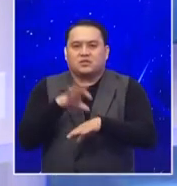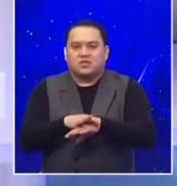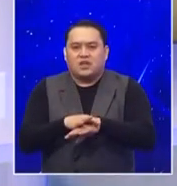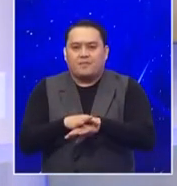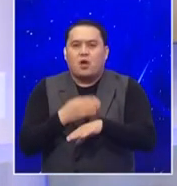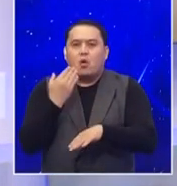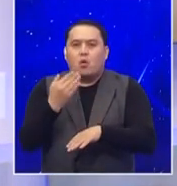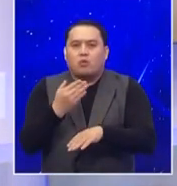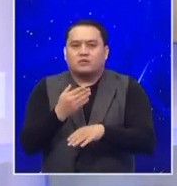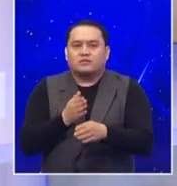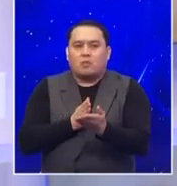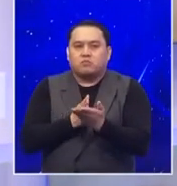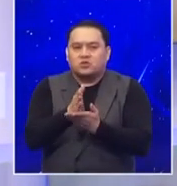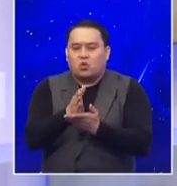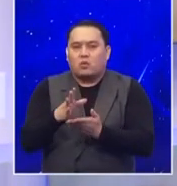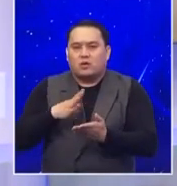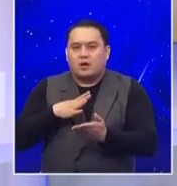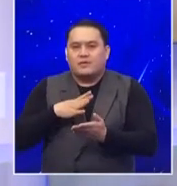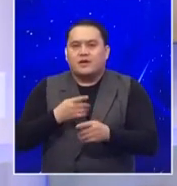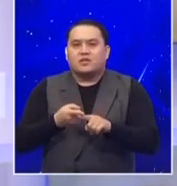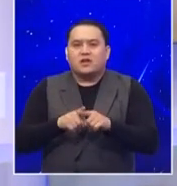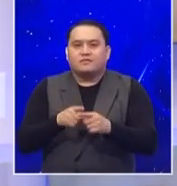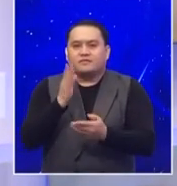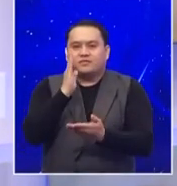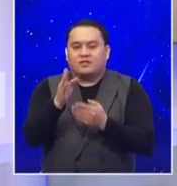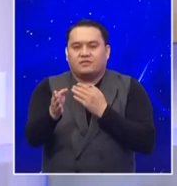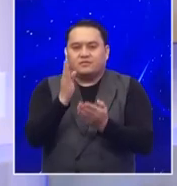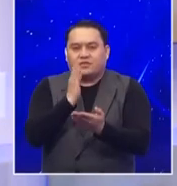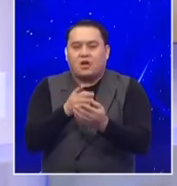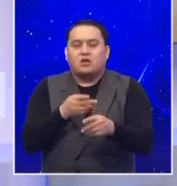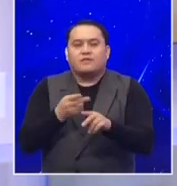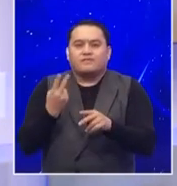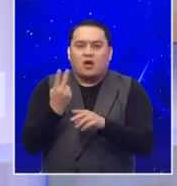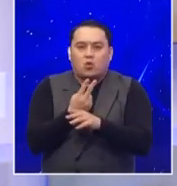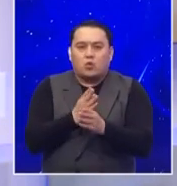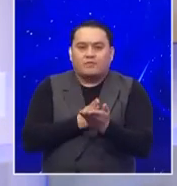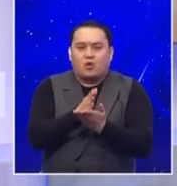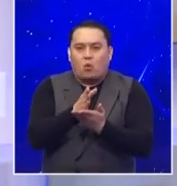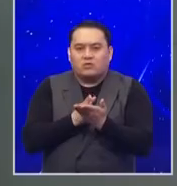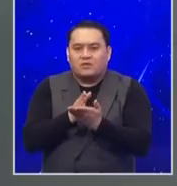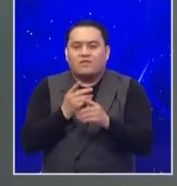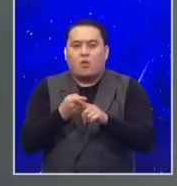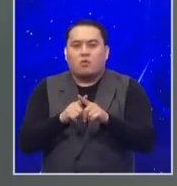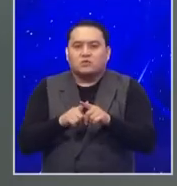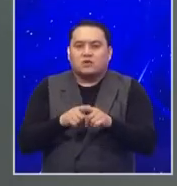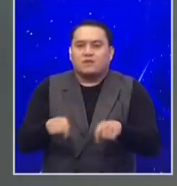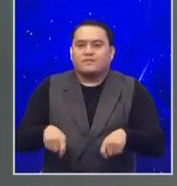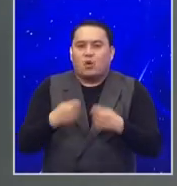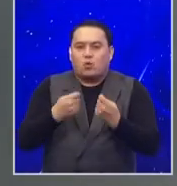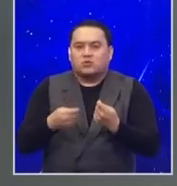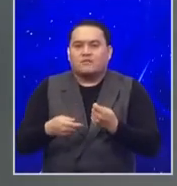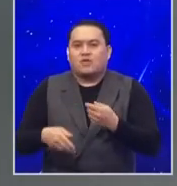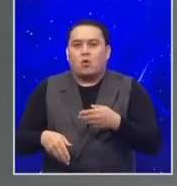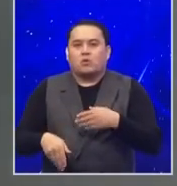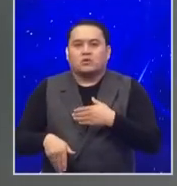задержан. За выезд на сторону проезжей части, предназначенной для встречного движения, нарушителя ждет административная ответственность. Как сообщили в